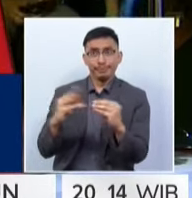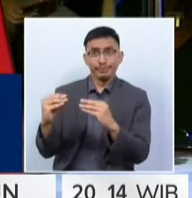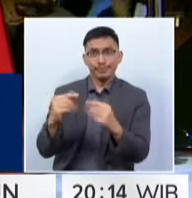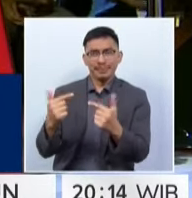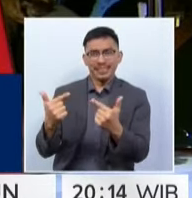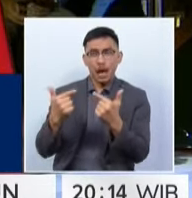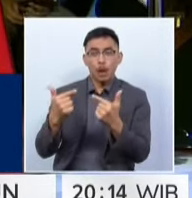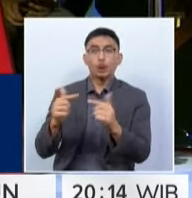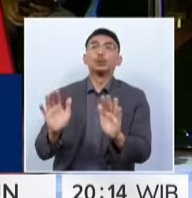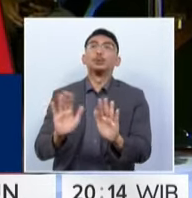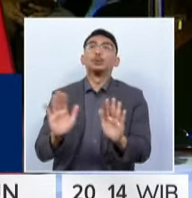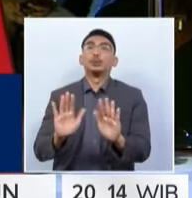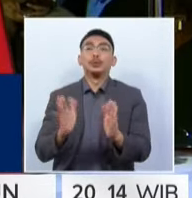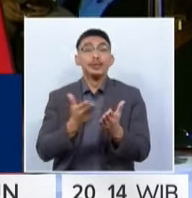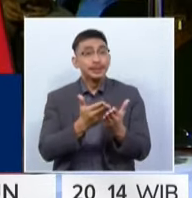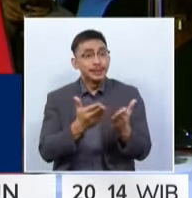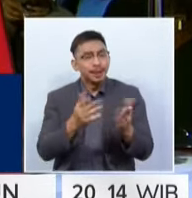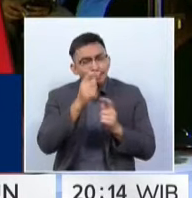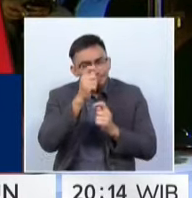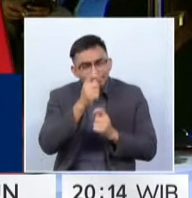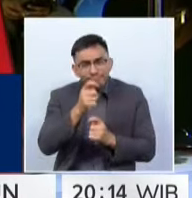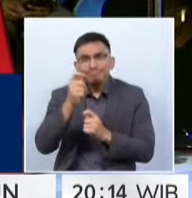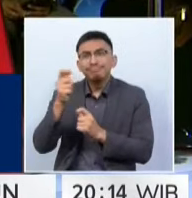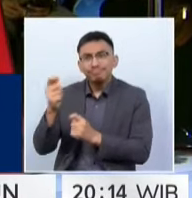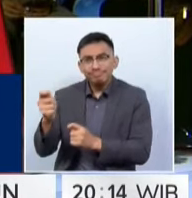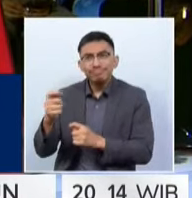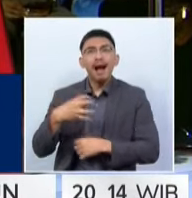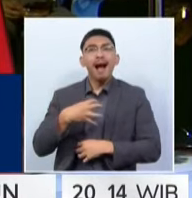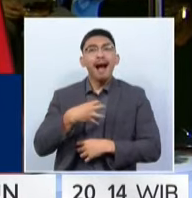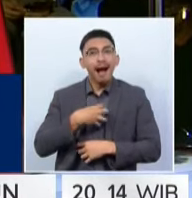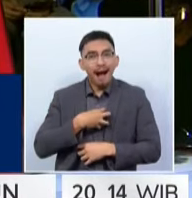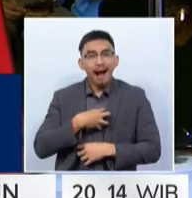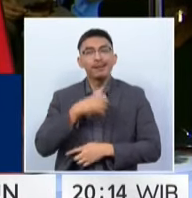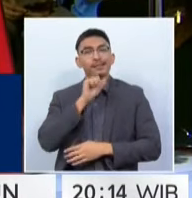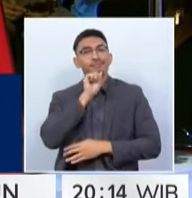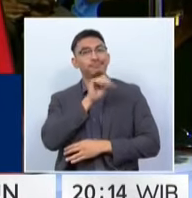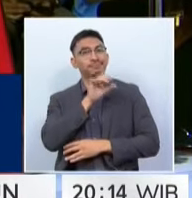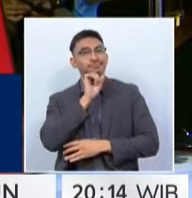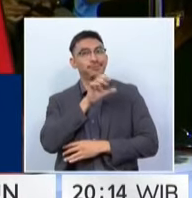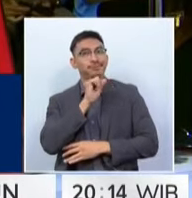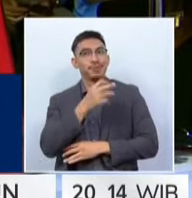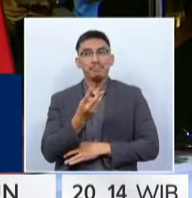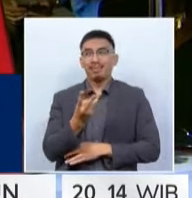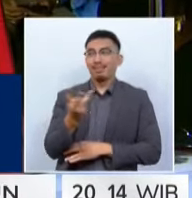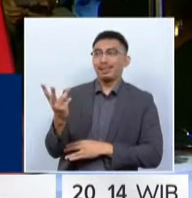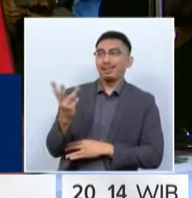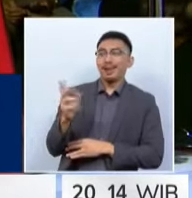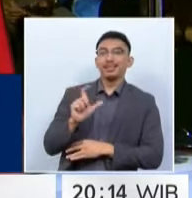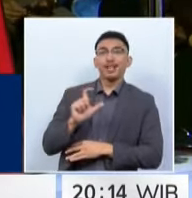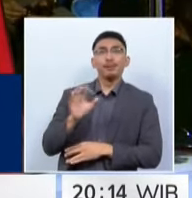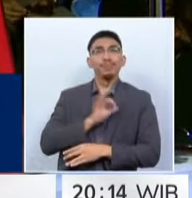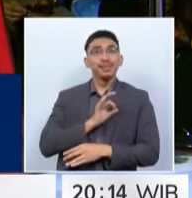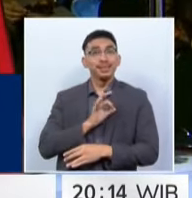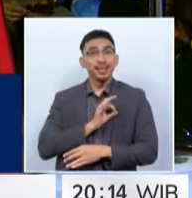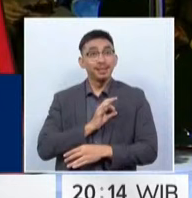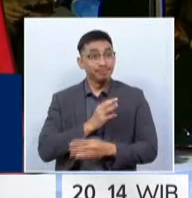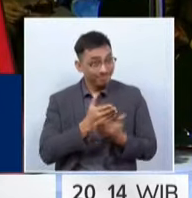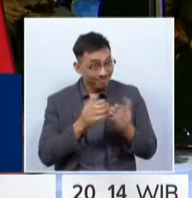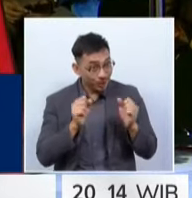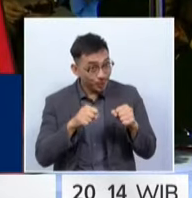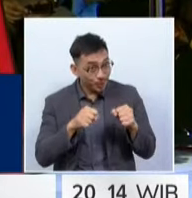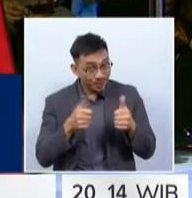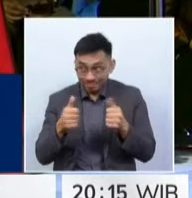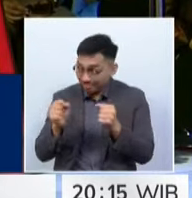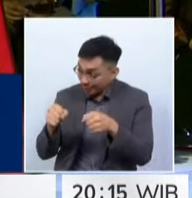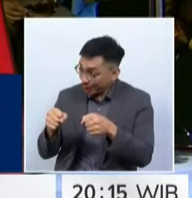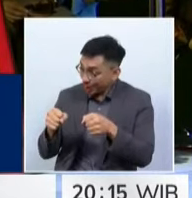hak berbicara kesempatan berbicara bagi ketiga calon presiden kita malam hari ini setuju ya sepakat ya hadirin ya